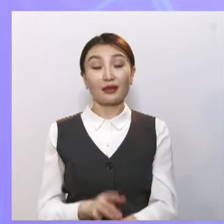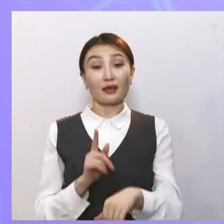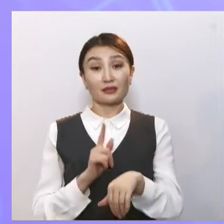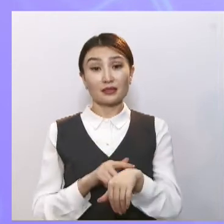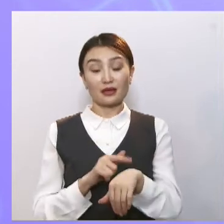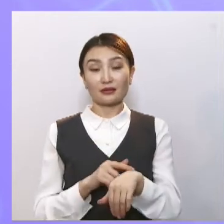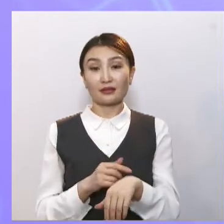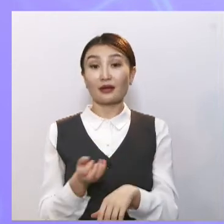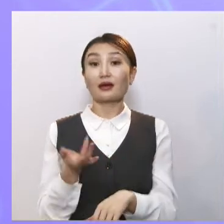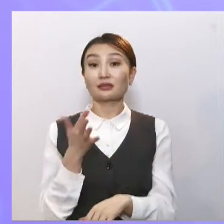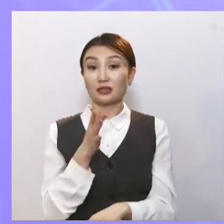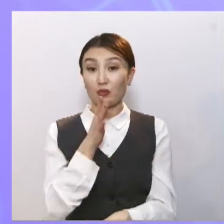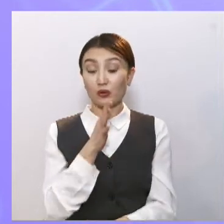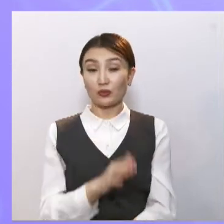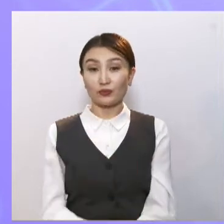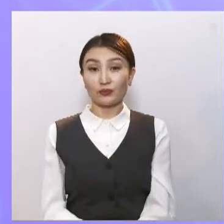Саат канча болду?